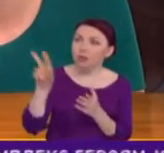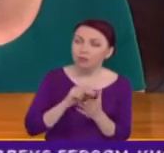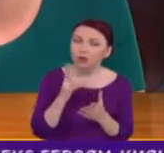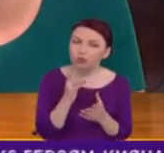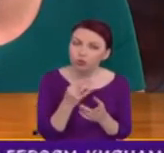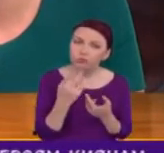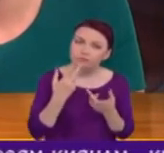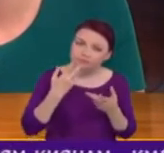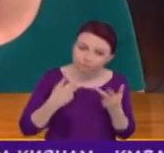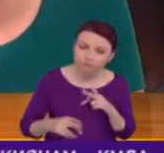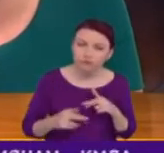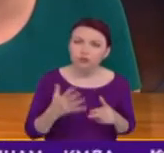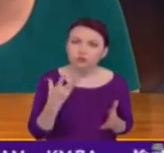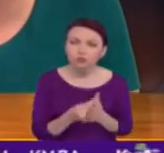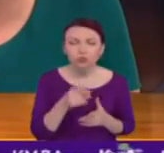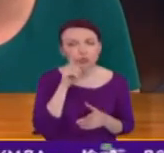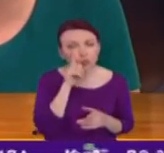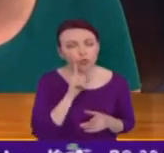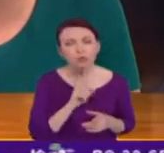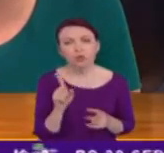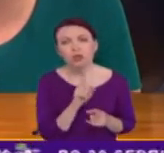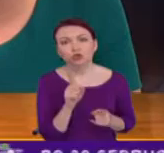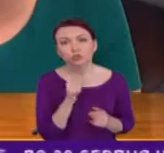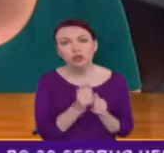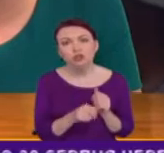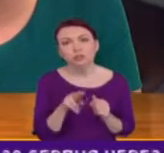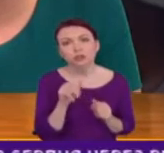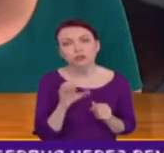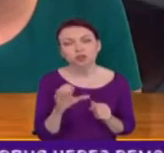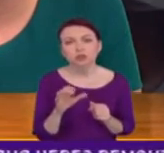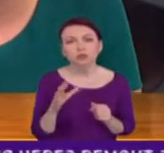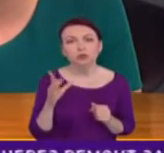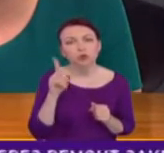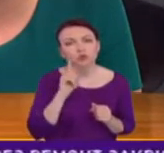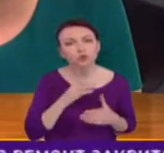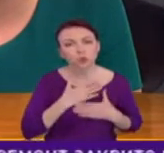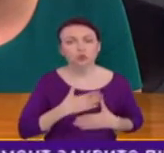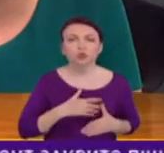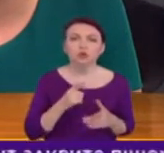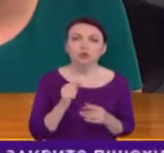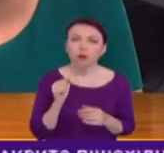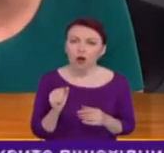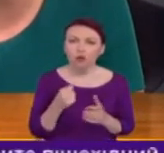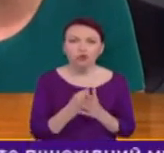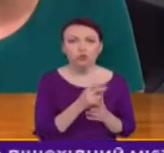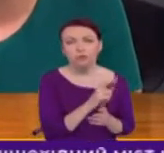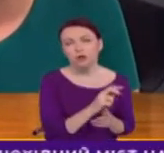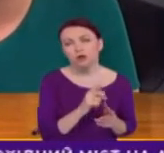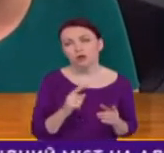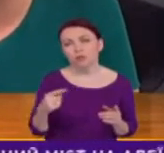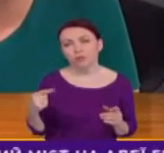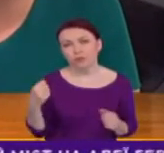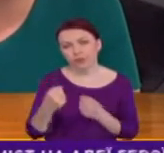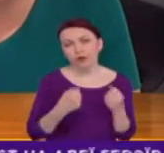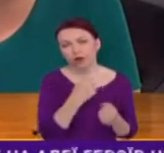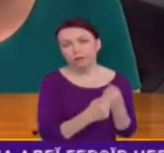було зручно, і він мав можливість швидко проїхати з пункту А в пункт Б. Це саме головне. Є